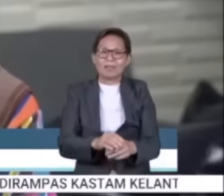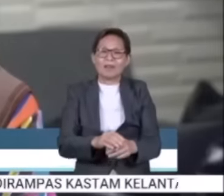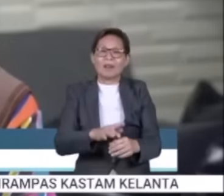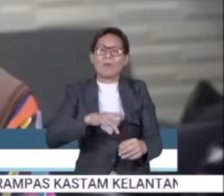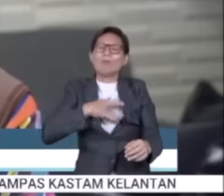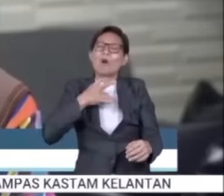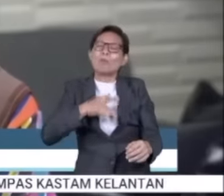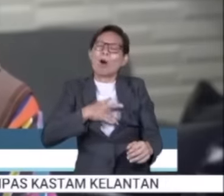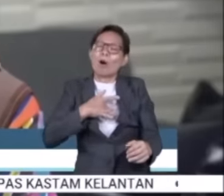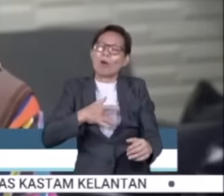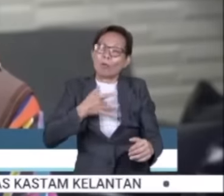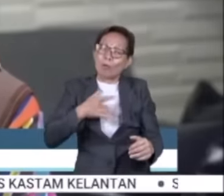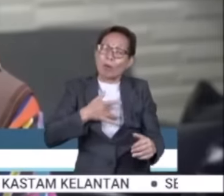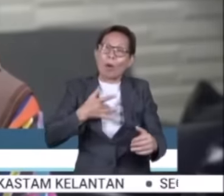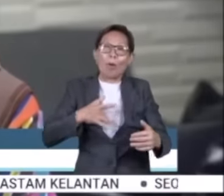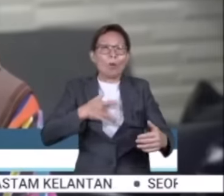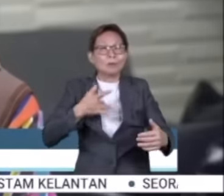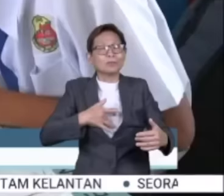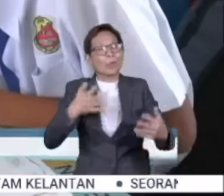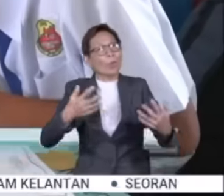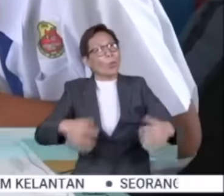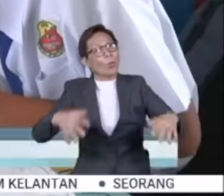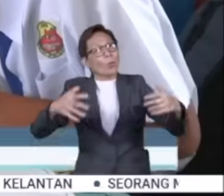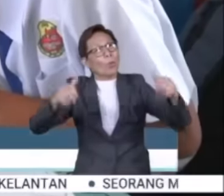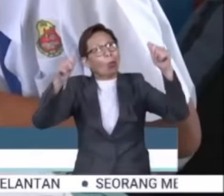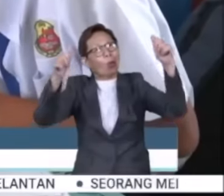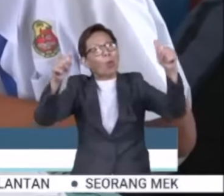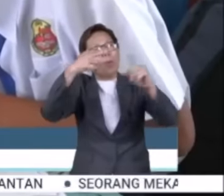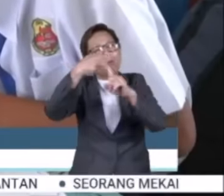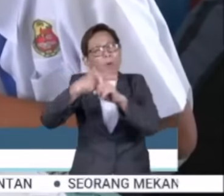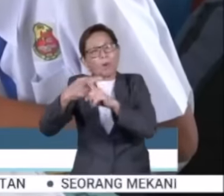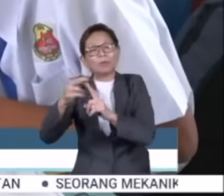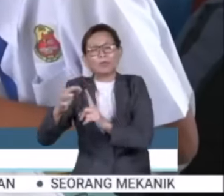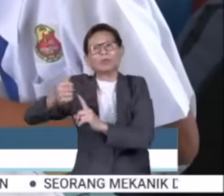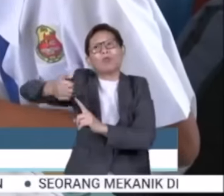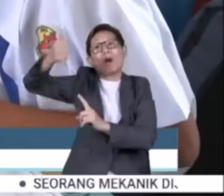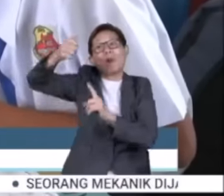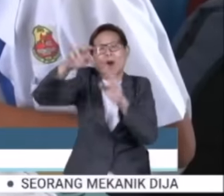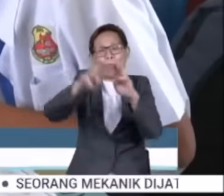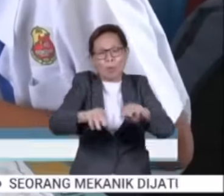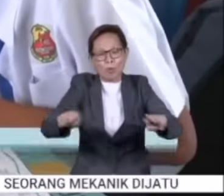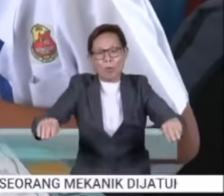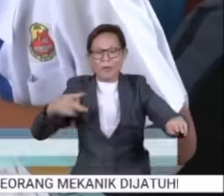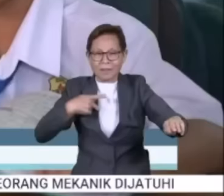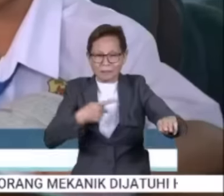merasai kehebatan bulan Ramadan itu sendiri, ya, terutama kepada anak-anak murid